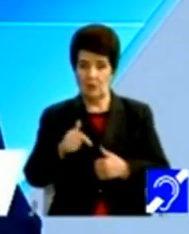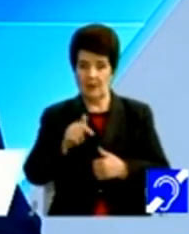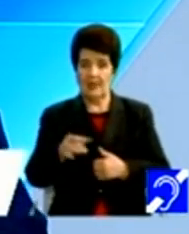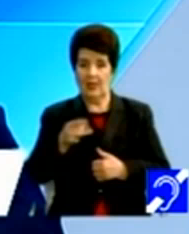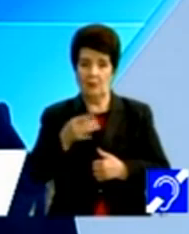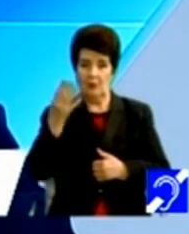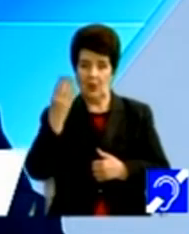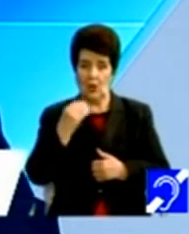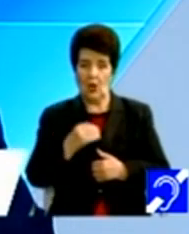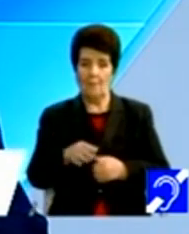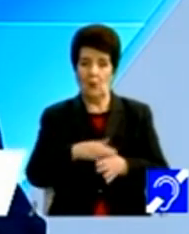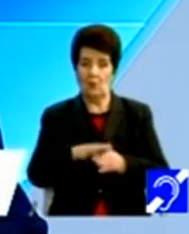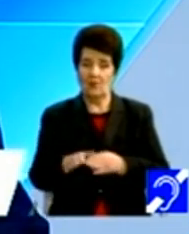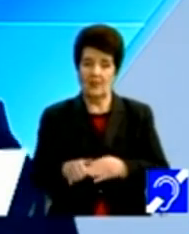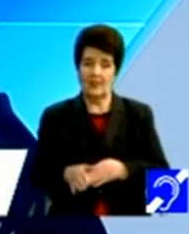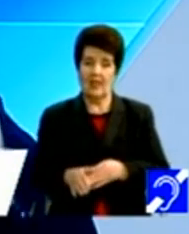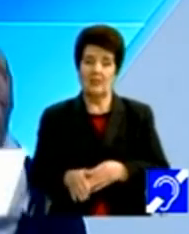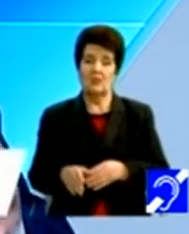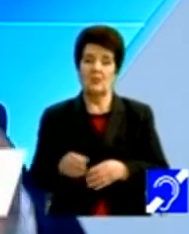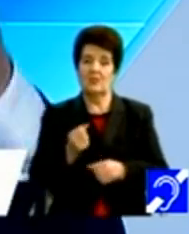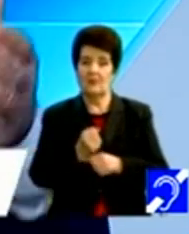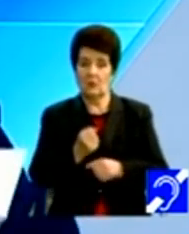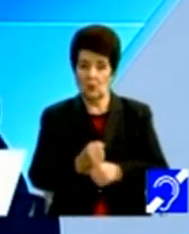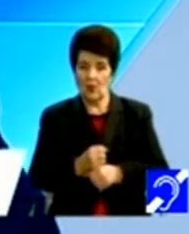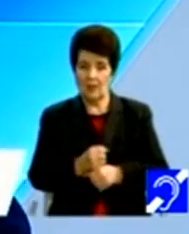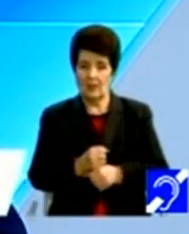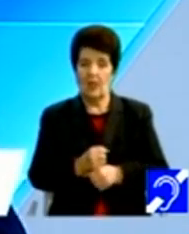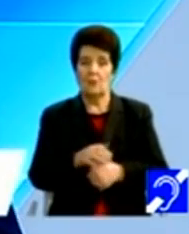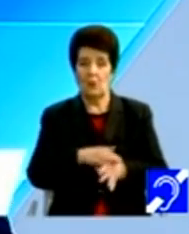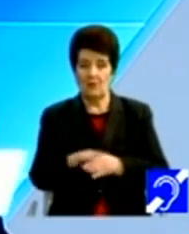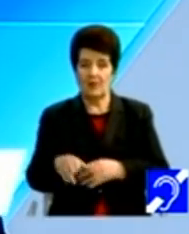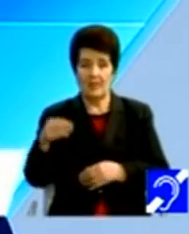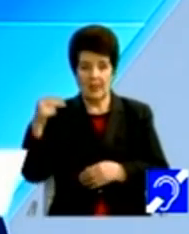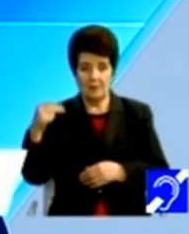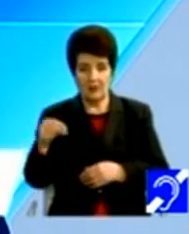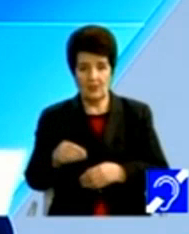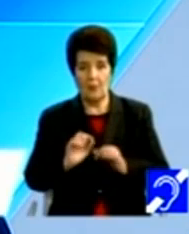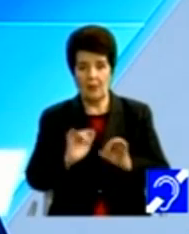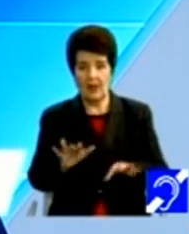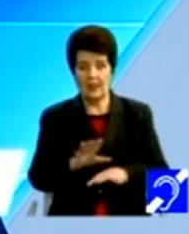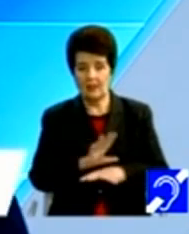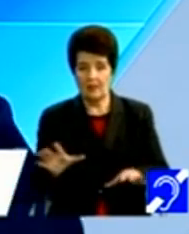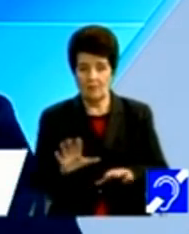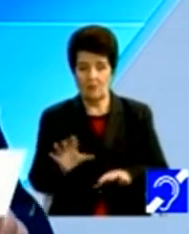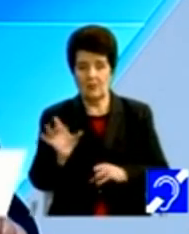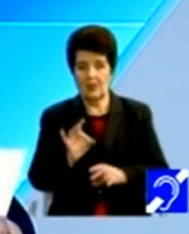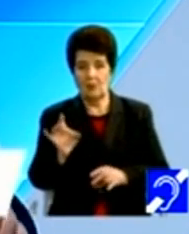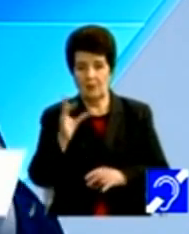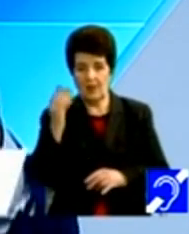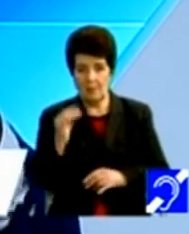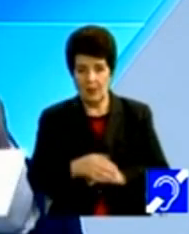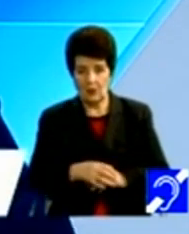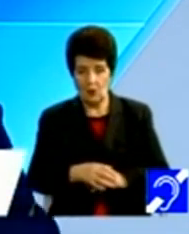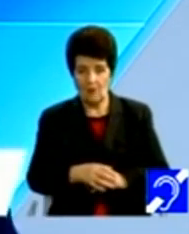Moldova promovat și respectiv efectuat de către, promovat de către președinte, practic nu a avut loc în Republica Moldova.